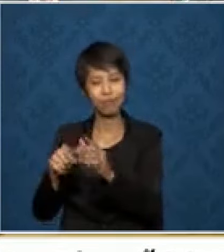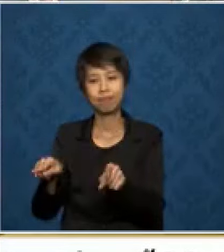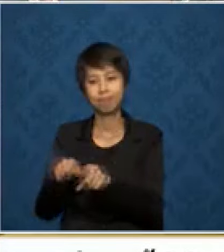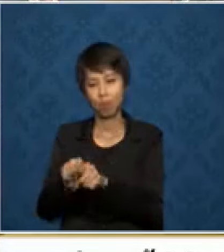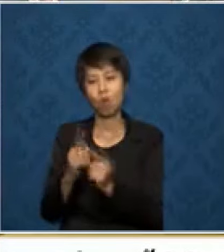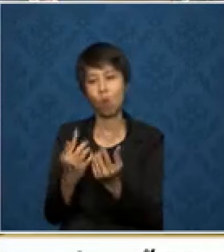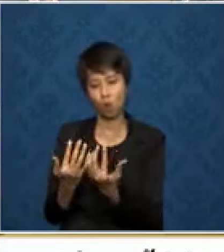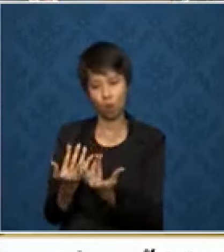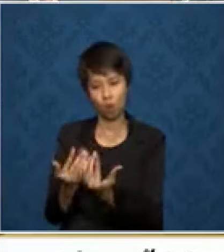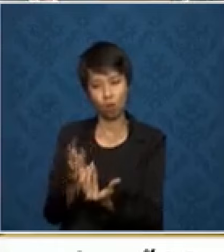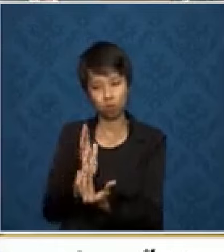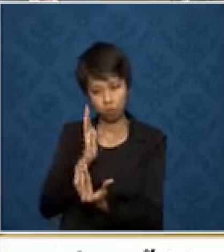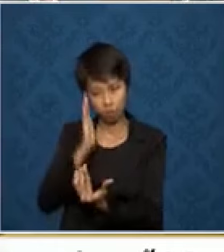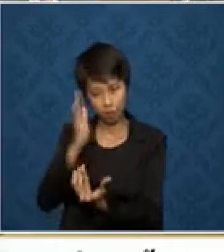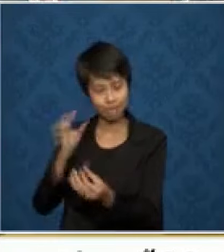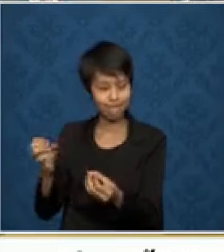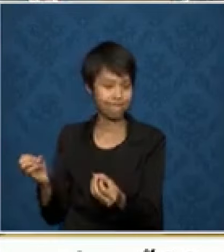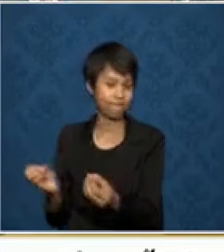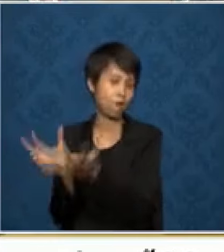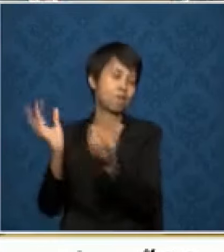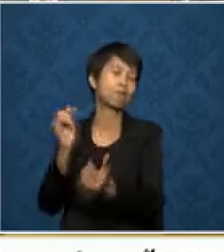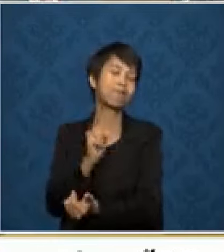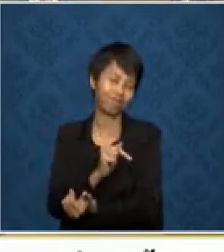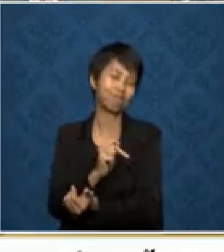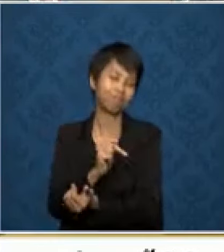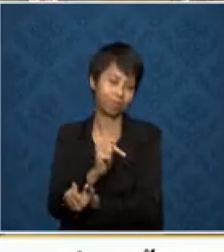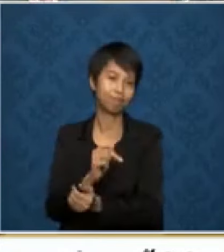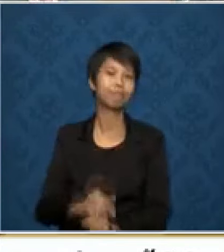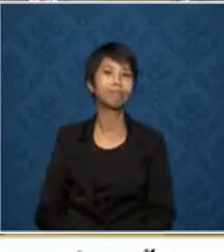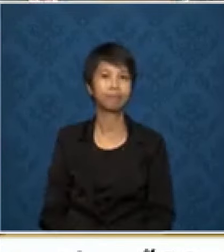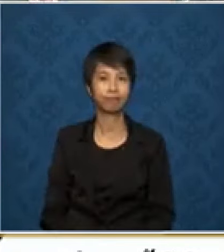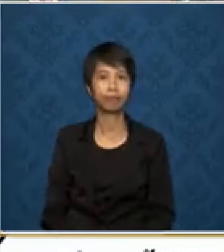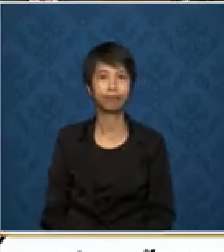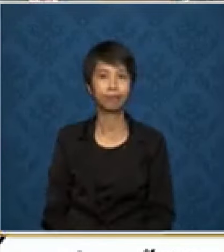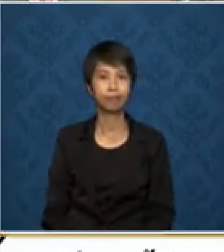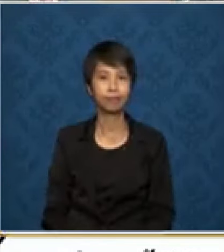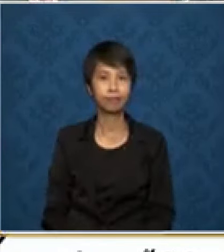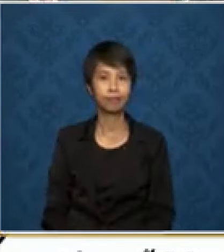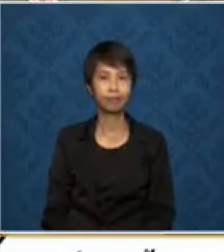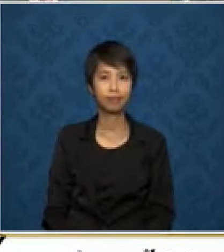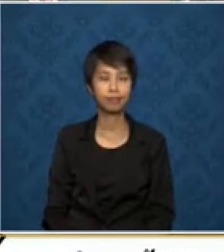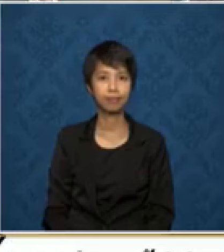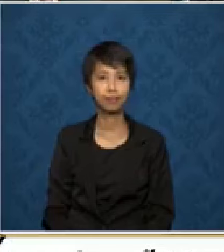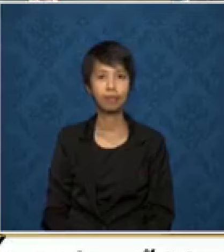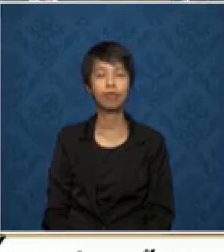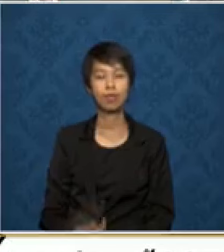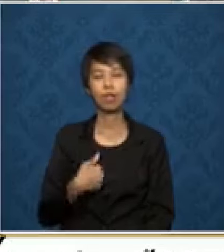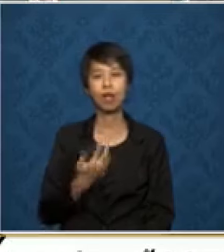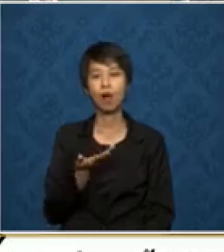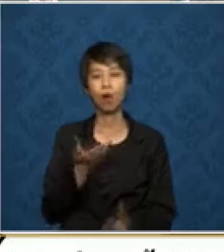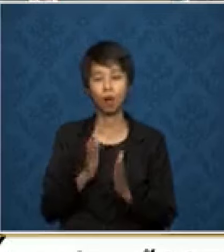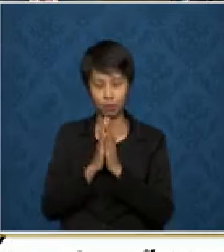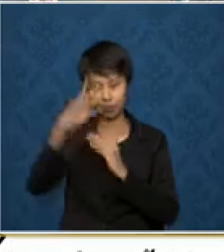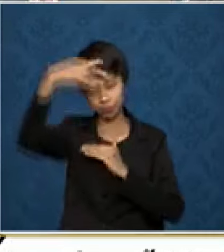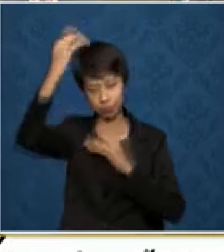เวลาที่ตั้งไว้รระเบิดใส่ตัวเองในอนาคตขอให้สิ่งศักดิ์สิทธิ์ทั้ง